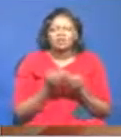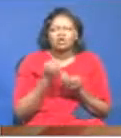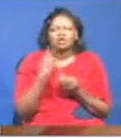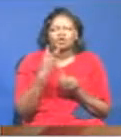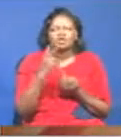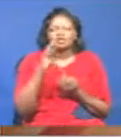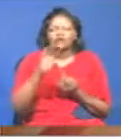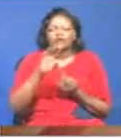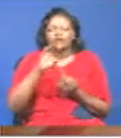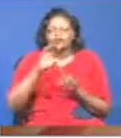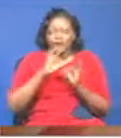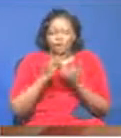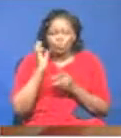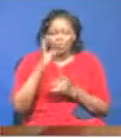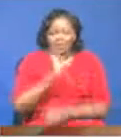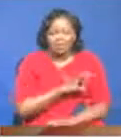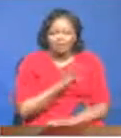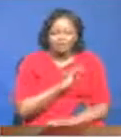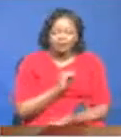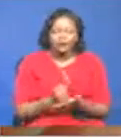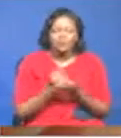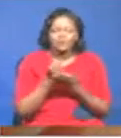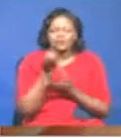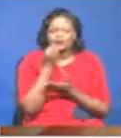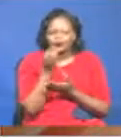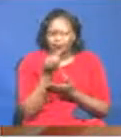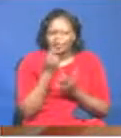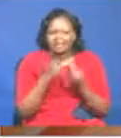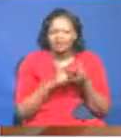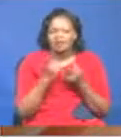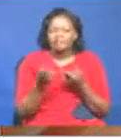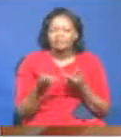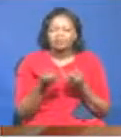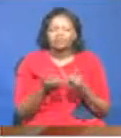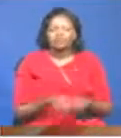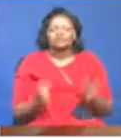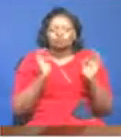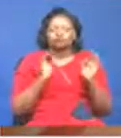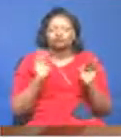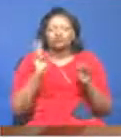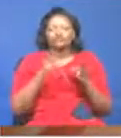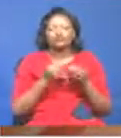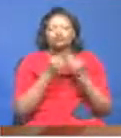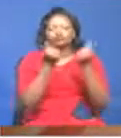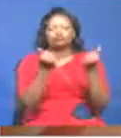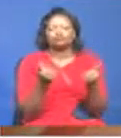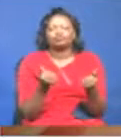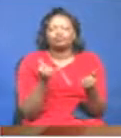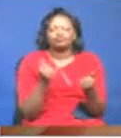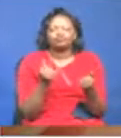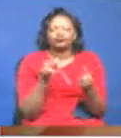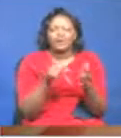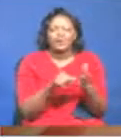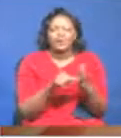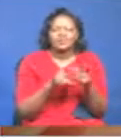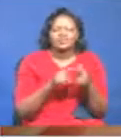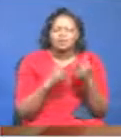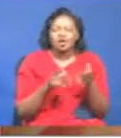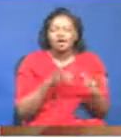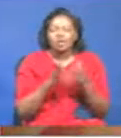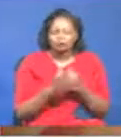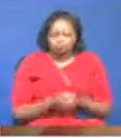1024 zitanufaika na msaada wa chakula, huku maafisa wa utawala wakitafuta suluhu ya kudumu kwa tatizo hilo. Kwa sasa takriban